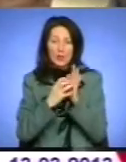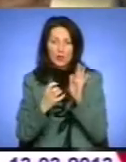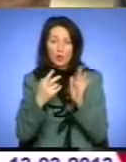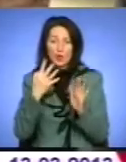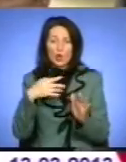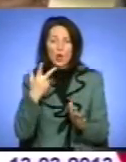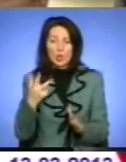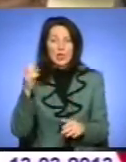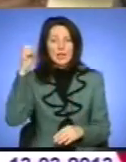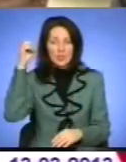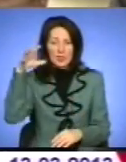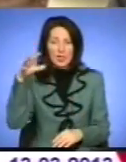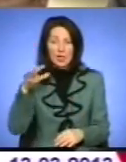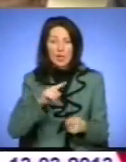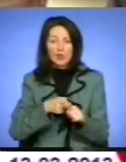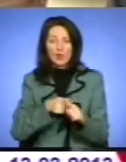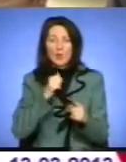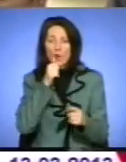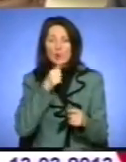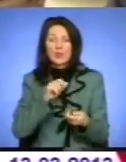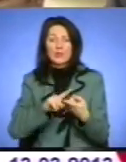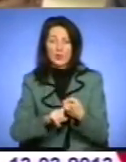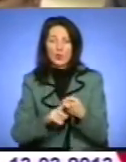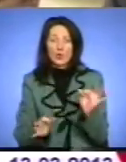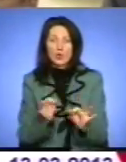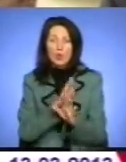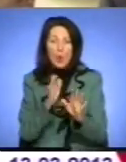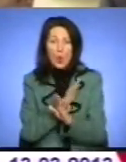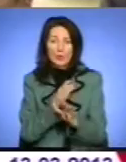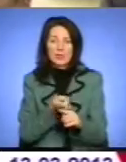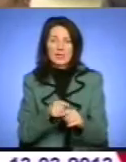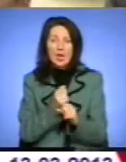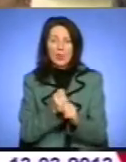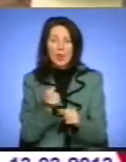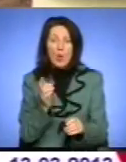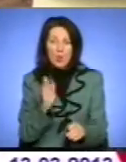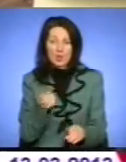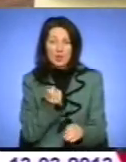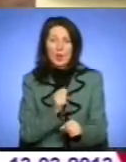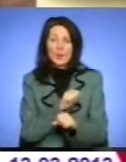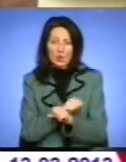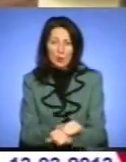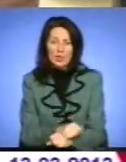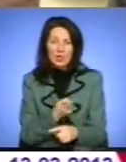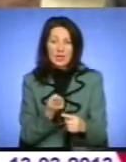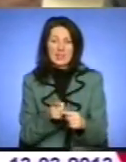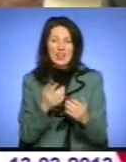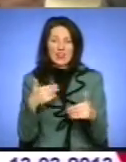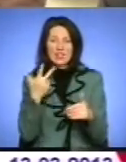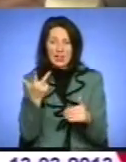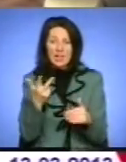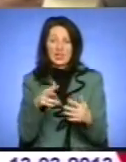цьому році, в зв'язку з погодними умовами, чуть-чуть ця робота на який певний період була призупинена, але це вже третій населений пункт, де